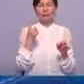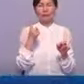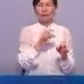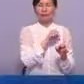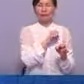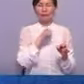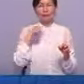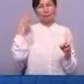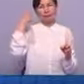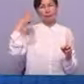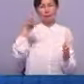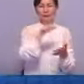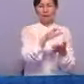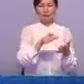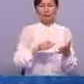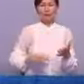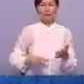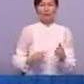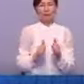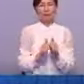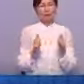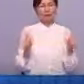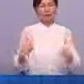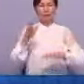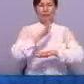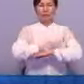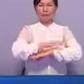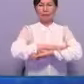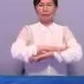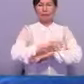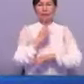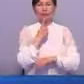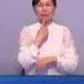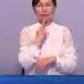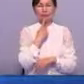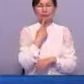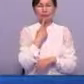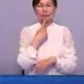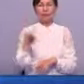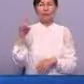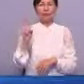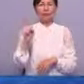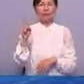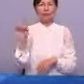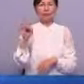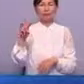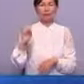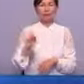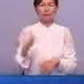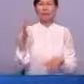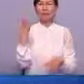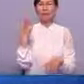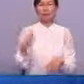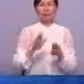көп оқиды. Енді егіздерді тәрбиелеу әрине оңай деп айта алмаймын. Ал Рахима Күзебаеваның 5 перзенті бар.